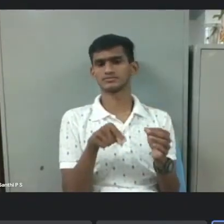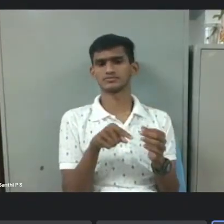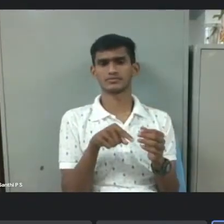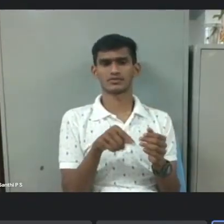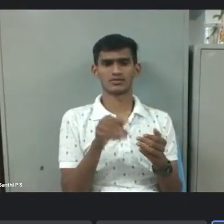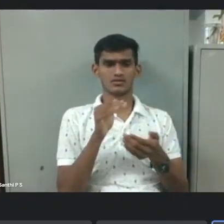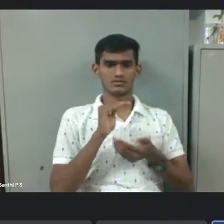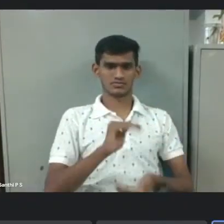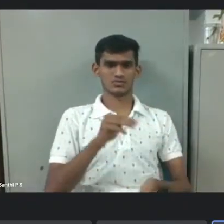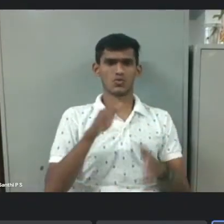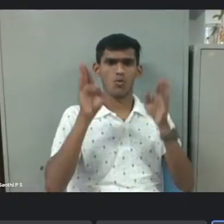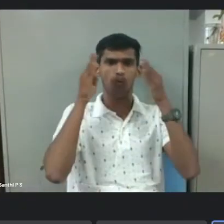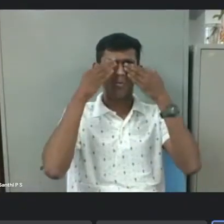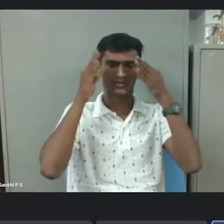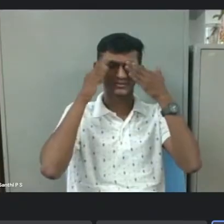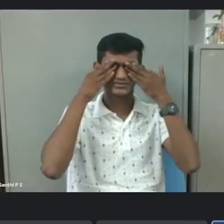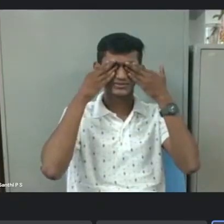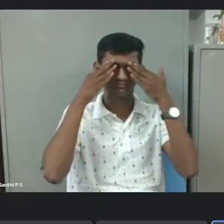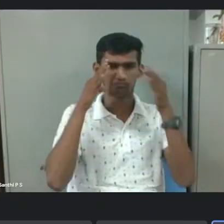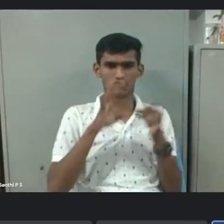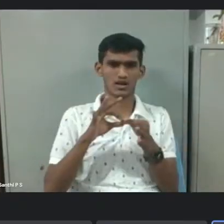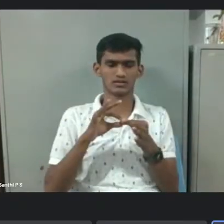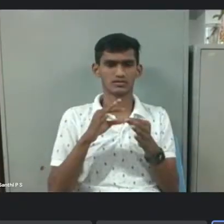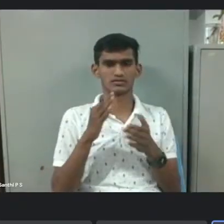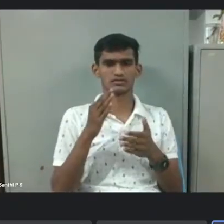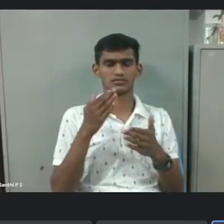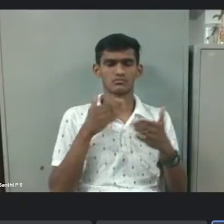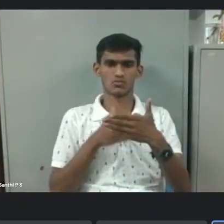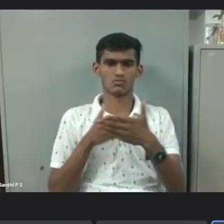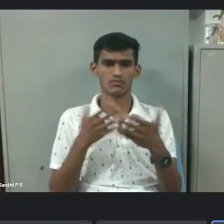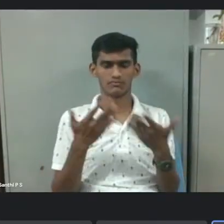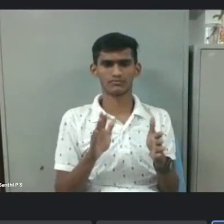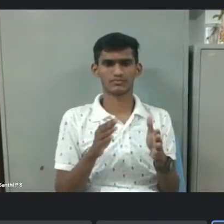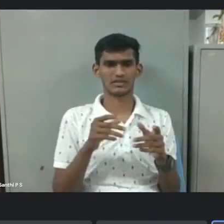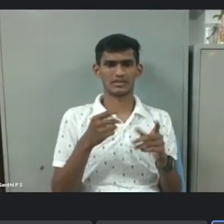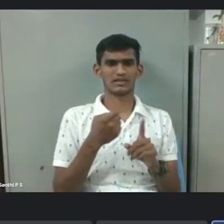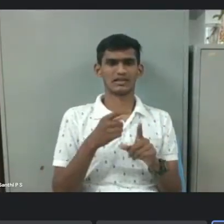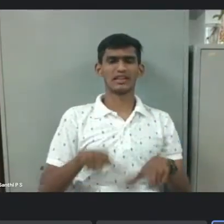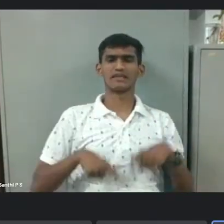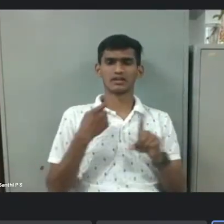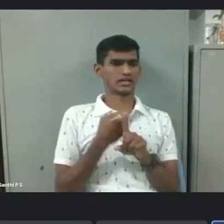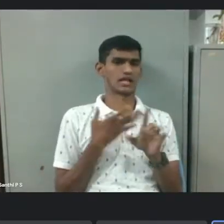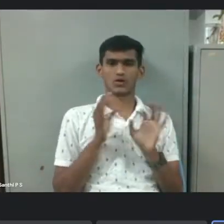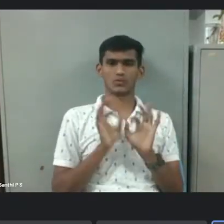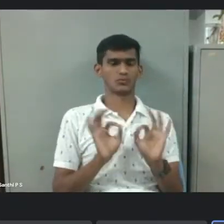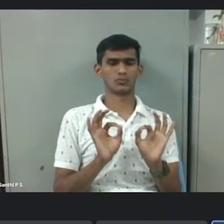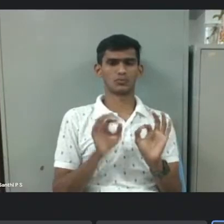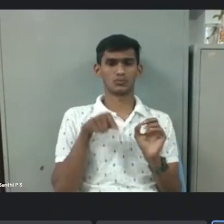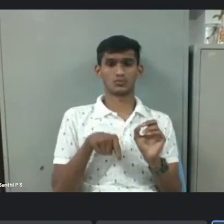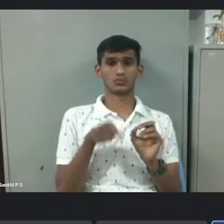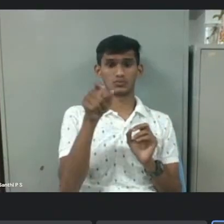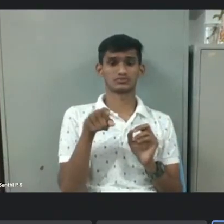കുഞ്ഞിന് ഓട്ടിസം റിലേറ്റഡ് കോംപ്ലിക്കേഷൻസ് ഉണ്ട്, ആളൊരു കേരള നേറ്റീവ് അല്ല, കുഞ്ഞിനെ മാനേജ് ചെയ്യാൻ